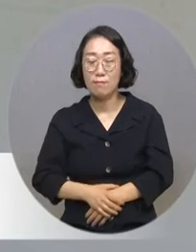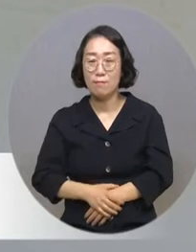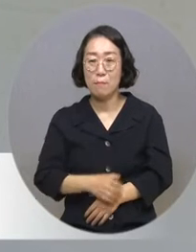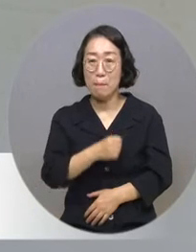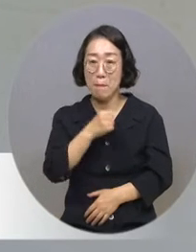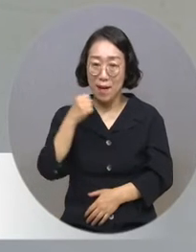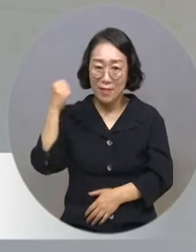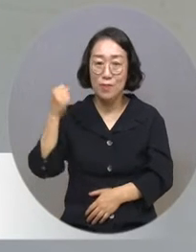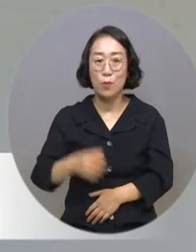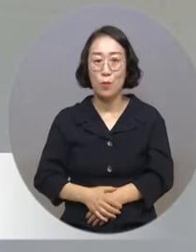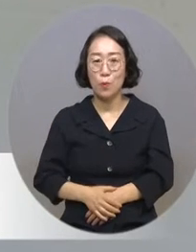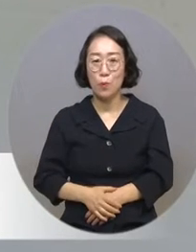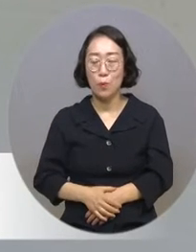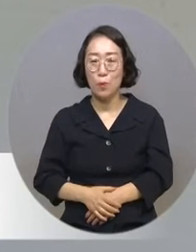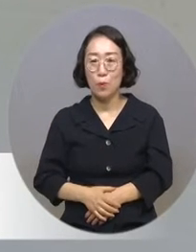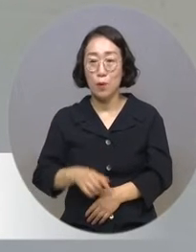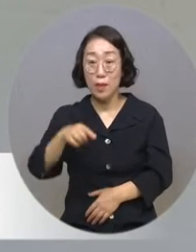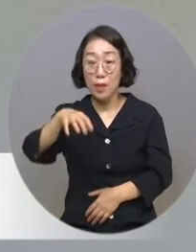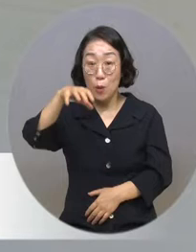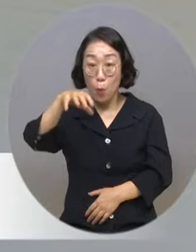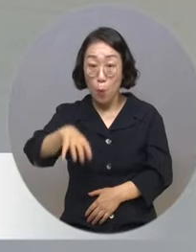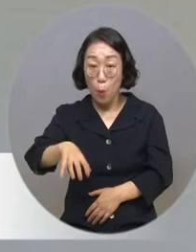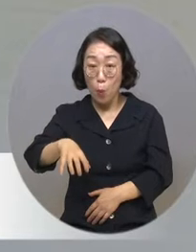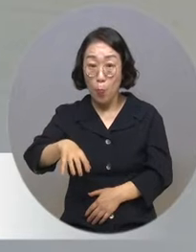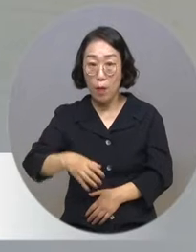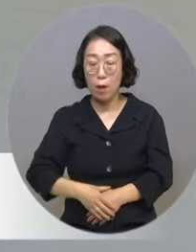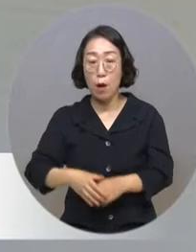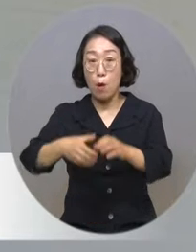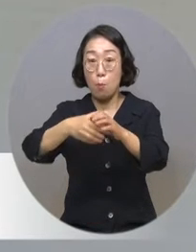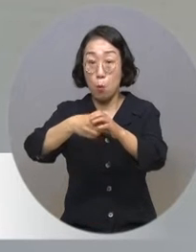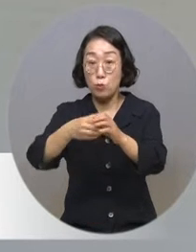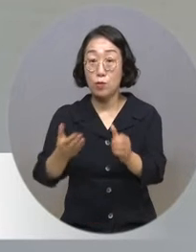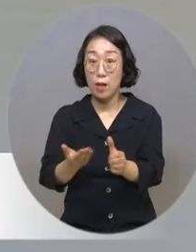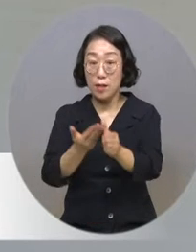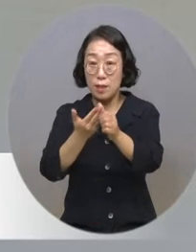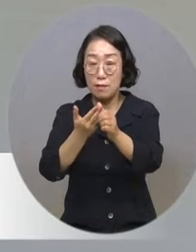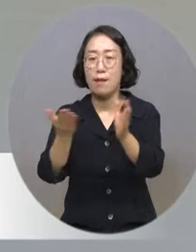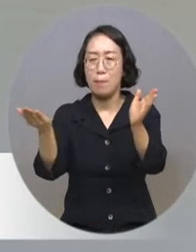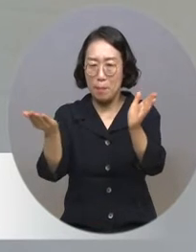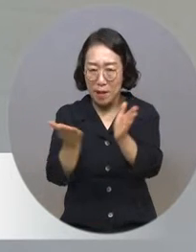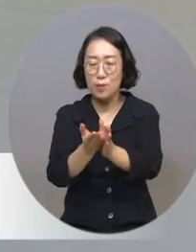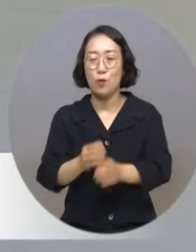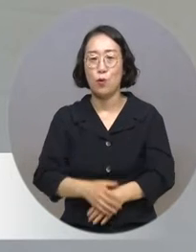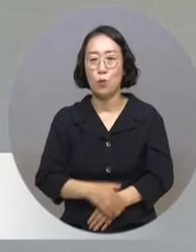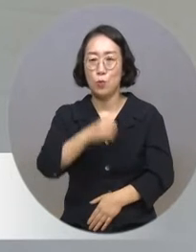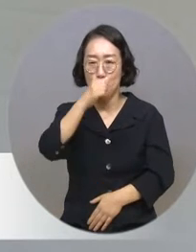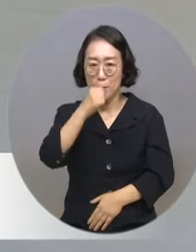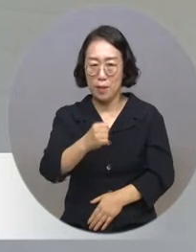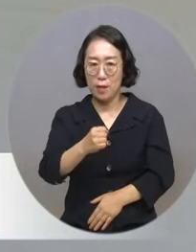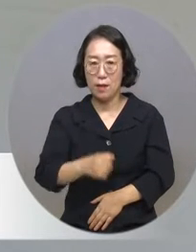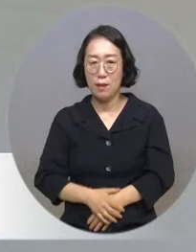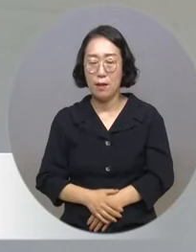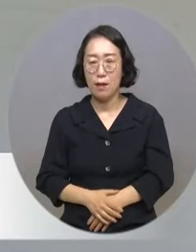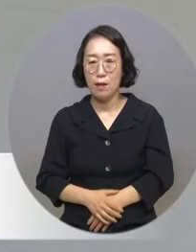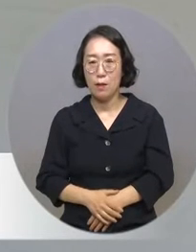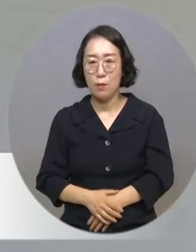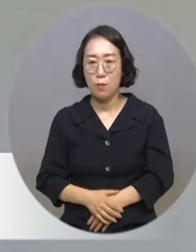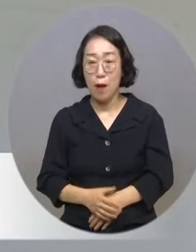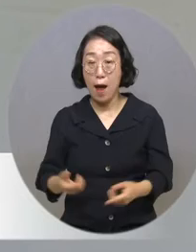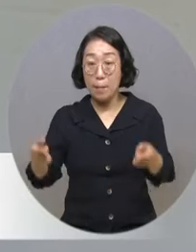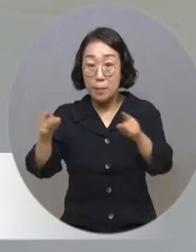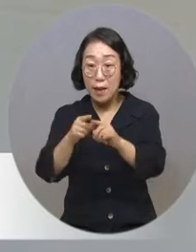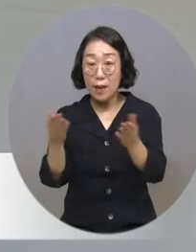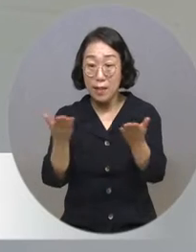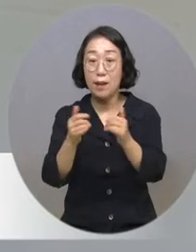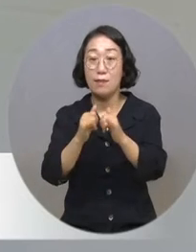맛도 좋고 또 지형상으로도 이 지역이 복숭아 고장입니다. 또 지금 조합원들이